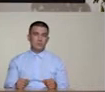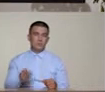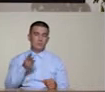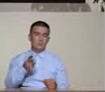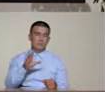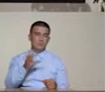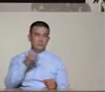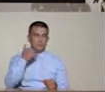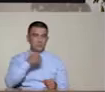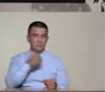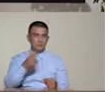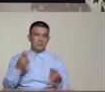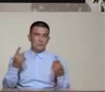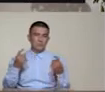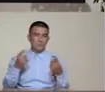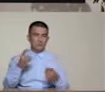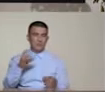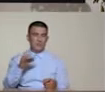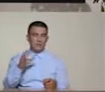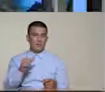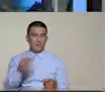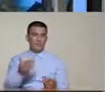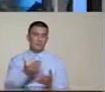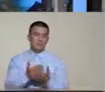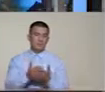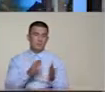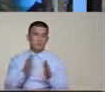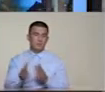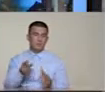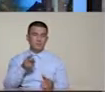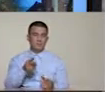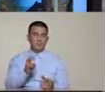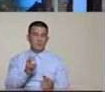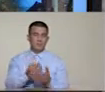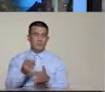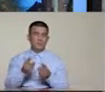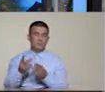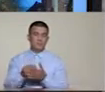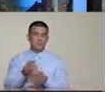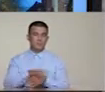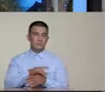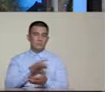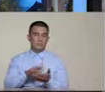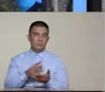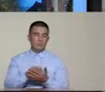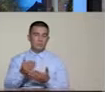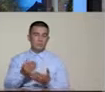2500 yilligi Buxoro va Xiva shaharlarining va 2200 yilligi Toshkent shaharlarining